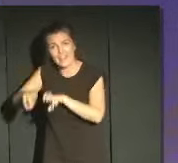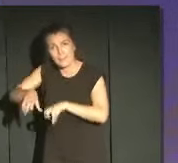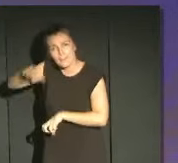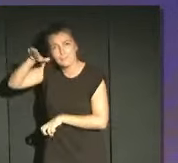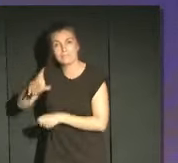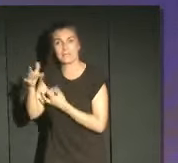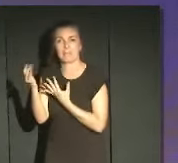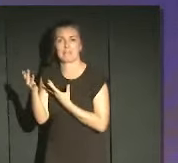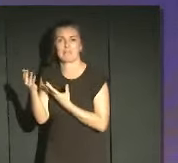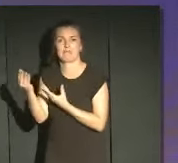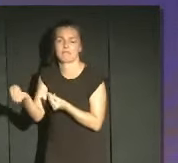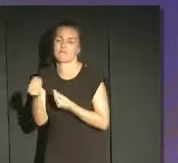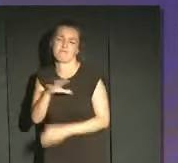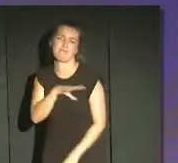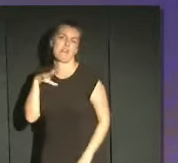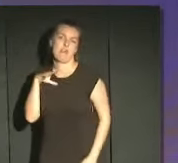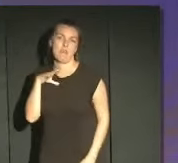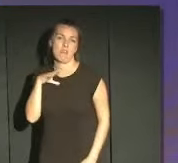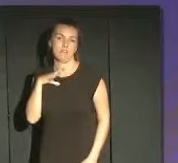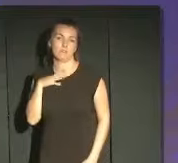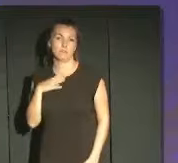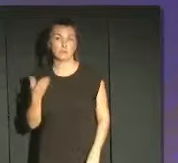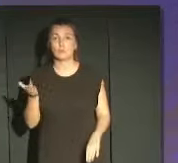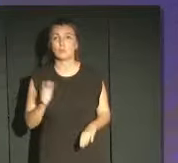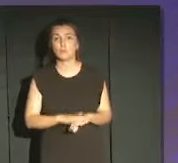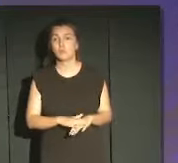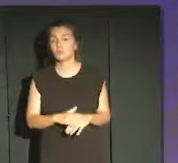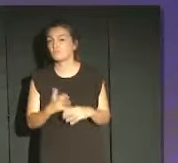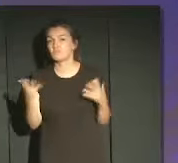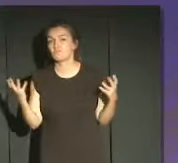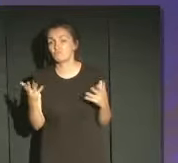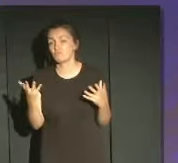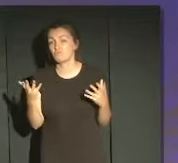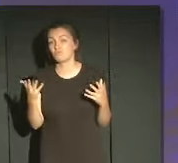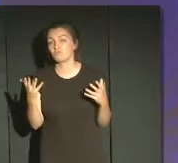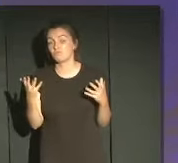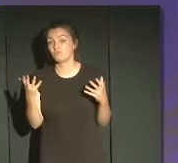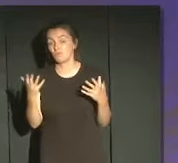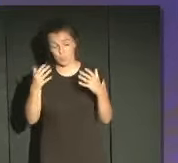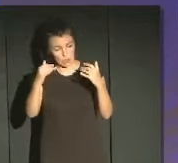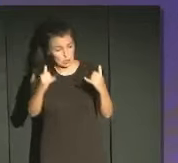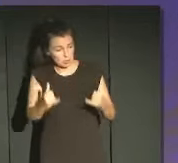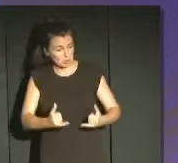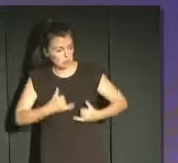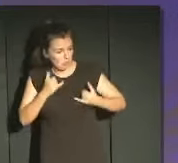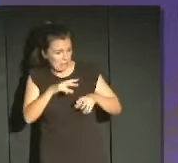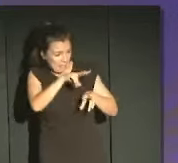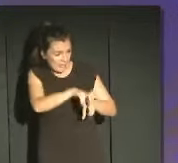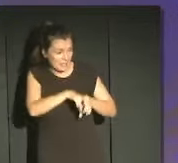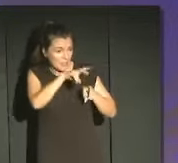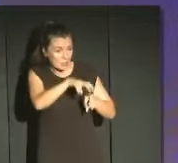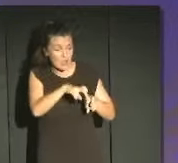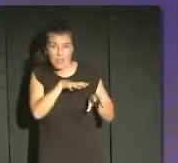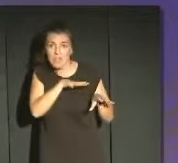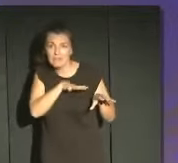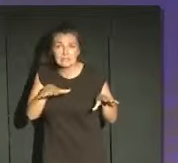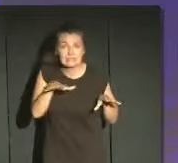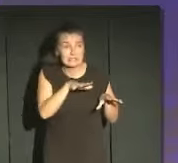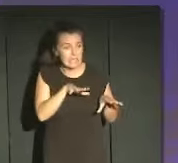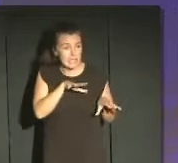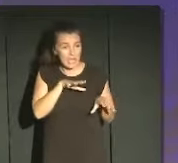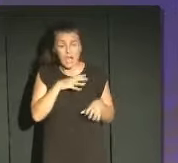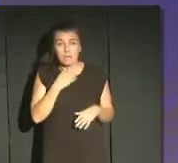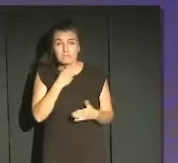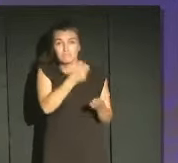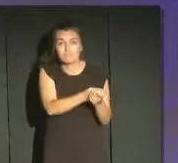martiniicaaise une fierté mais quand on voit qu'en face on a des jeunes agriculteurs qui n'arrivent pas à accéder à des terres à du foncier